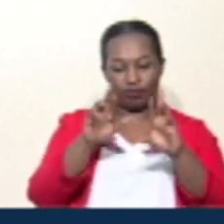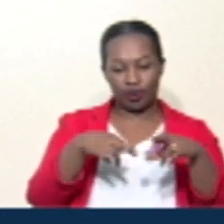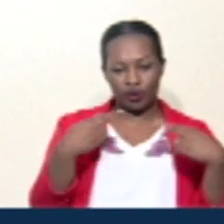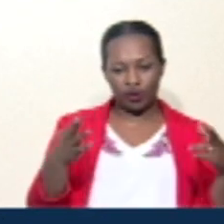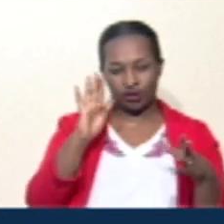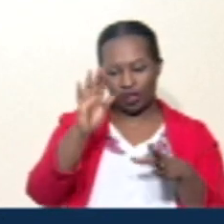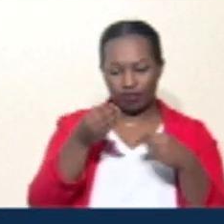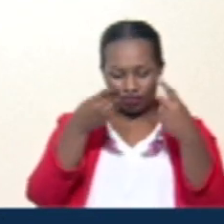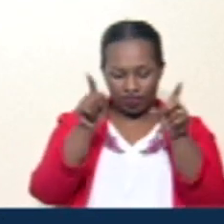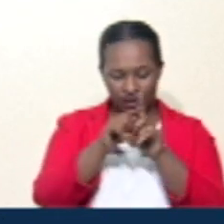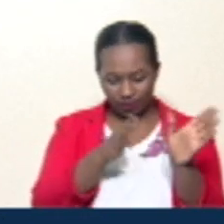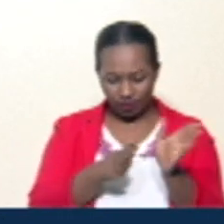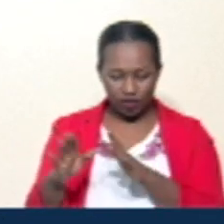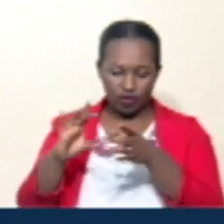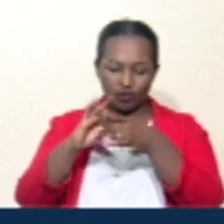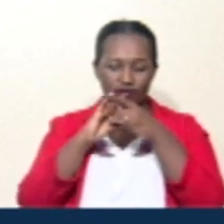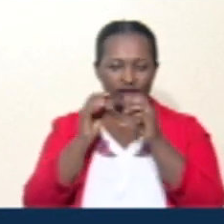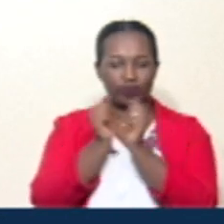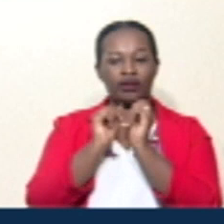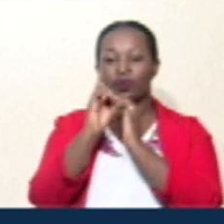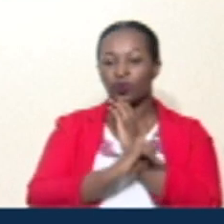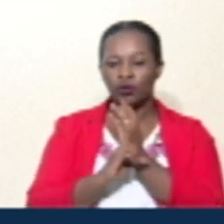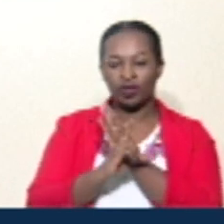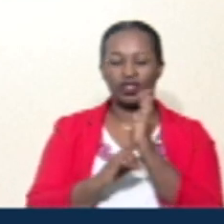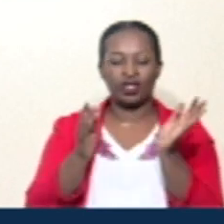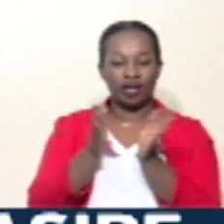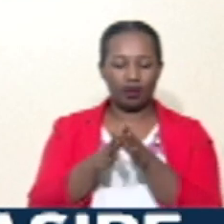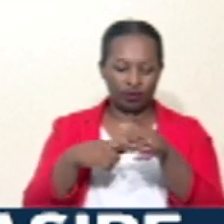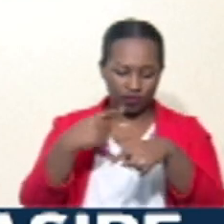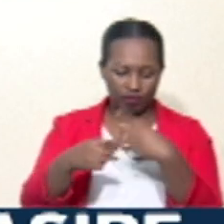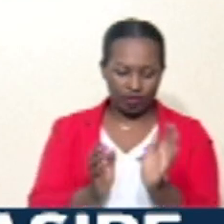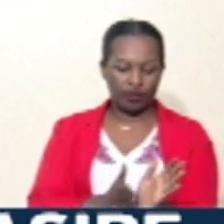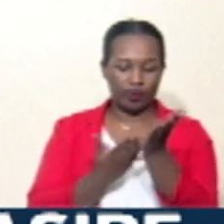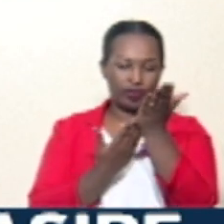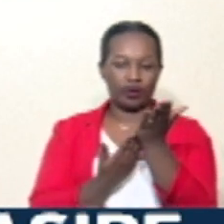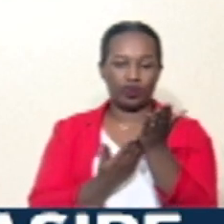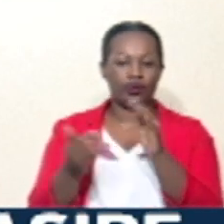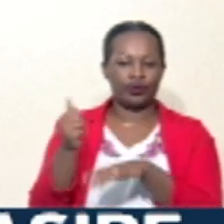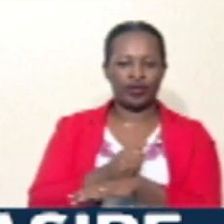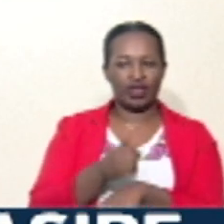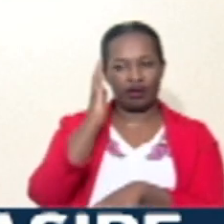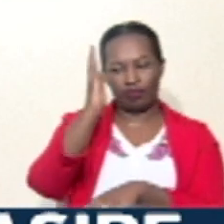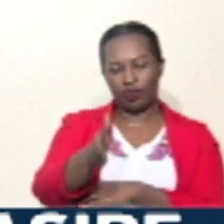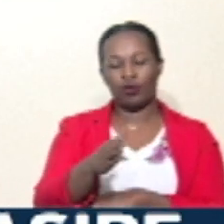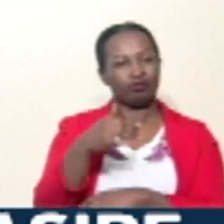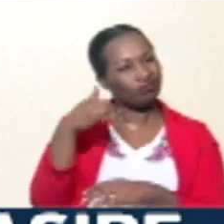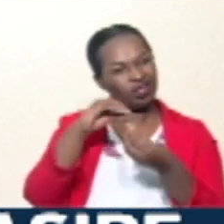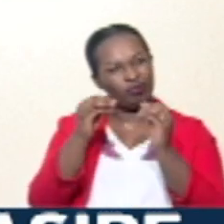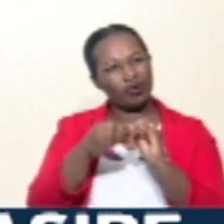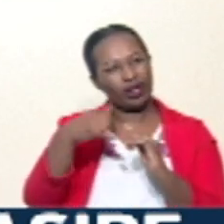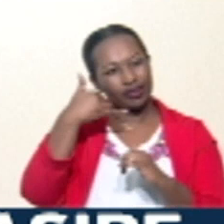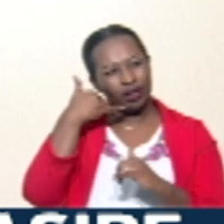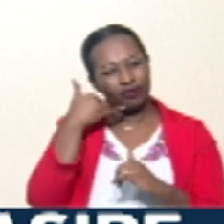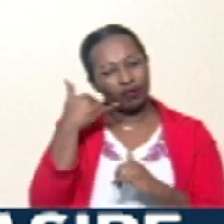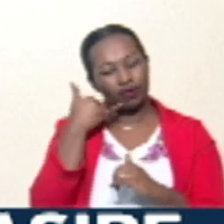babihabwe nk'uko babigenerwa, dufatanyije n'uturere ndetse dukomeza no kubakurikirana dushyiraho iyo mirongo yo guhamagara, ndetse